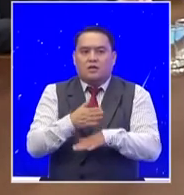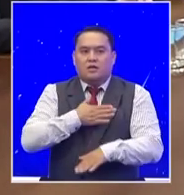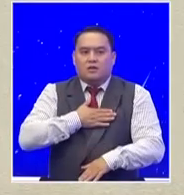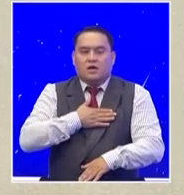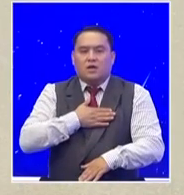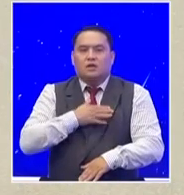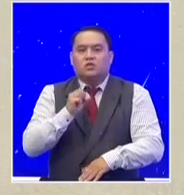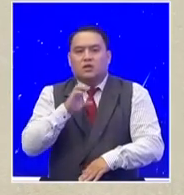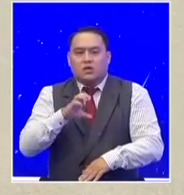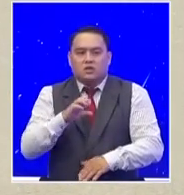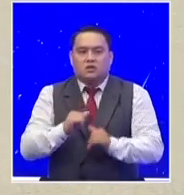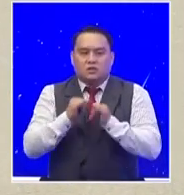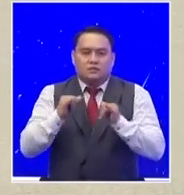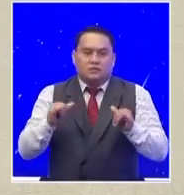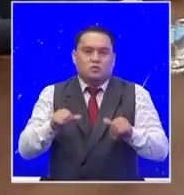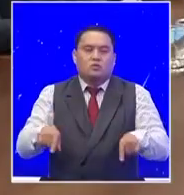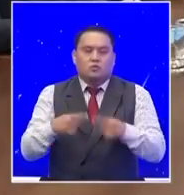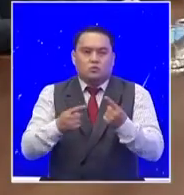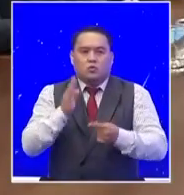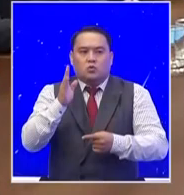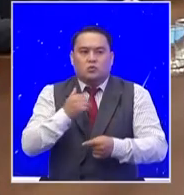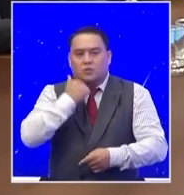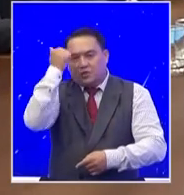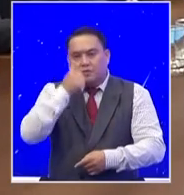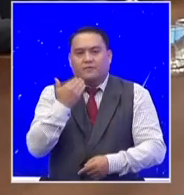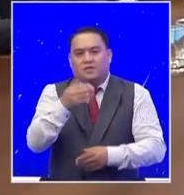ПЧС, за вашу поддержку. Куб Рахмет, еще раз всем спасибо.